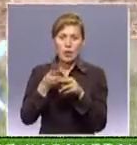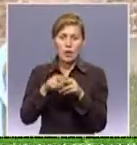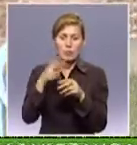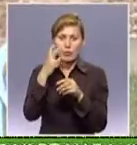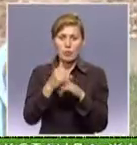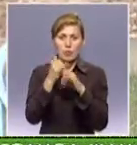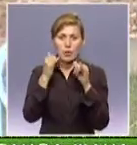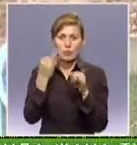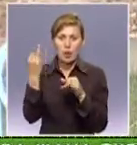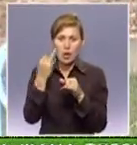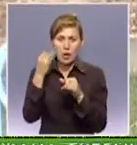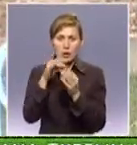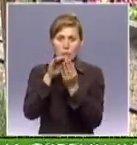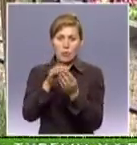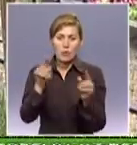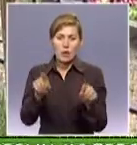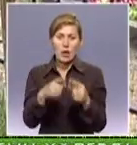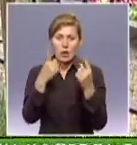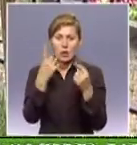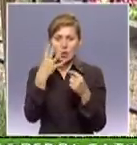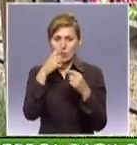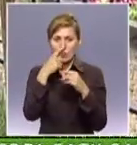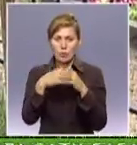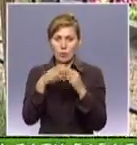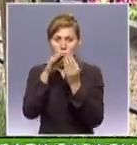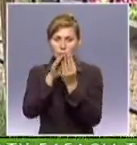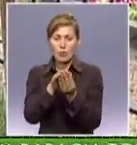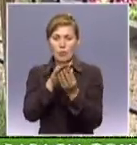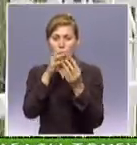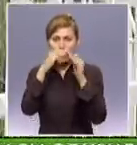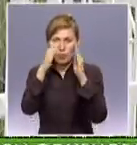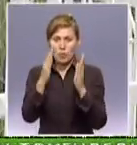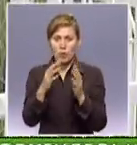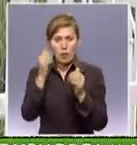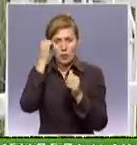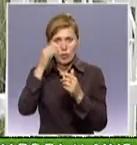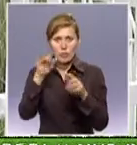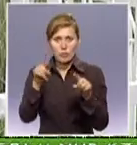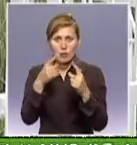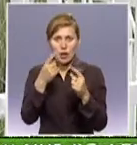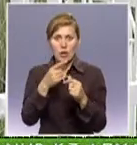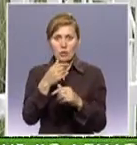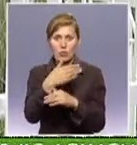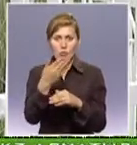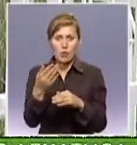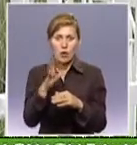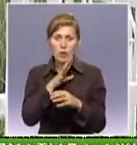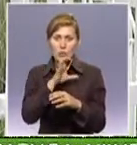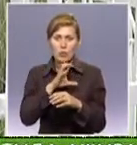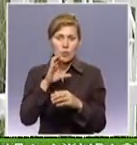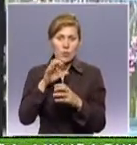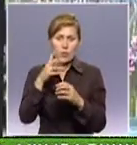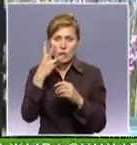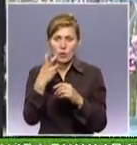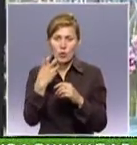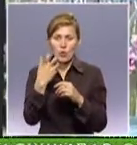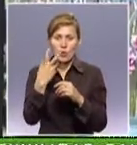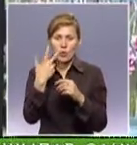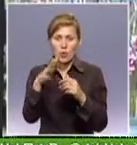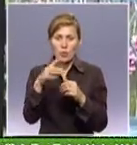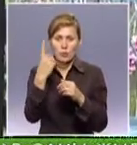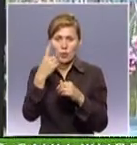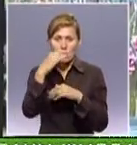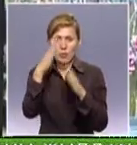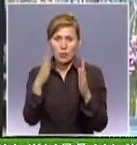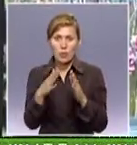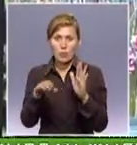200-ден астам тарихи қорым қайтадан жаңартылып, 40-тан аса бейіттің құлпытастар қайта өңдеуден өтсе, шаһарымыздағы солтүстік қорымда 251 белгі тастың